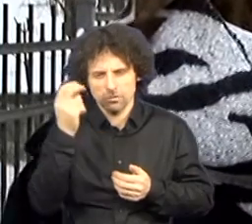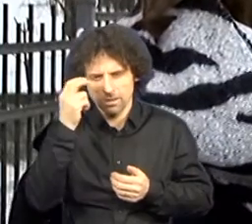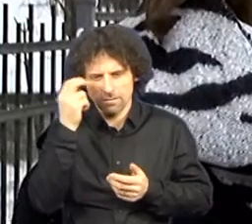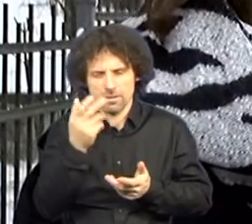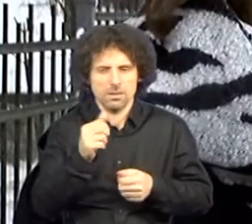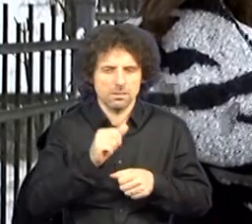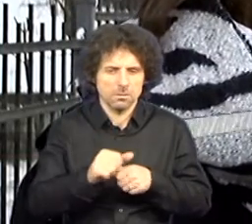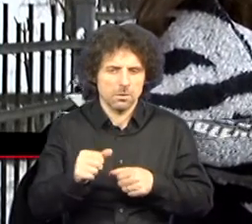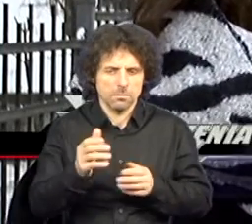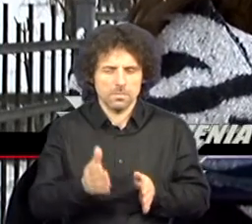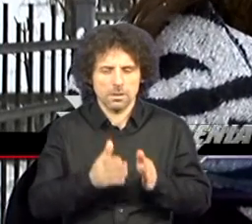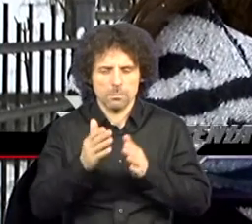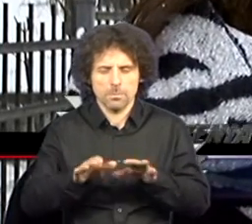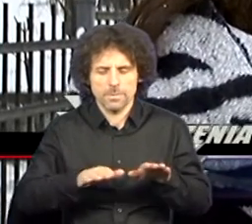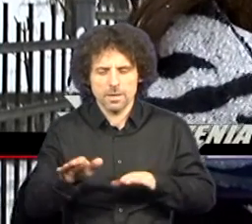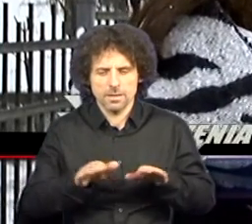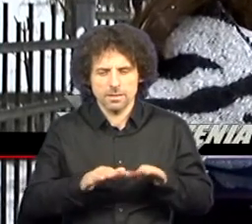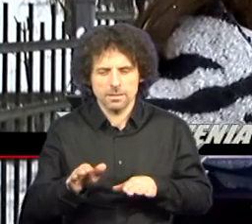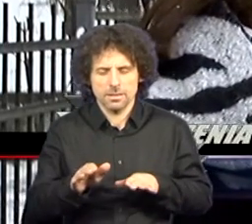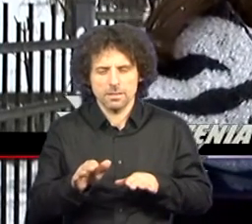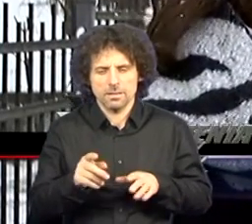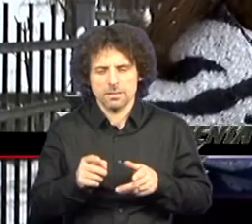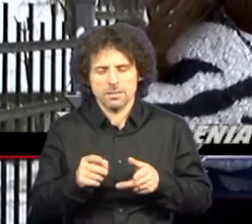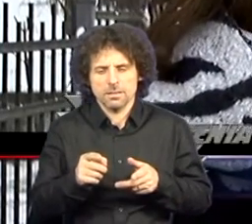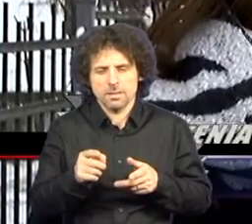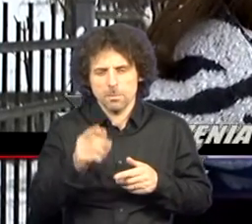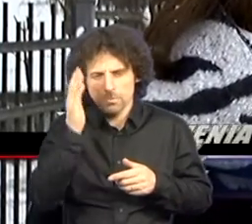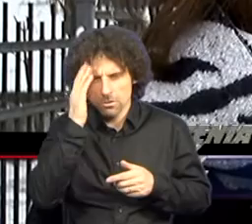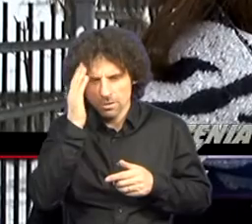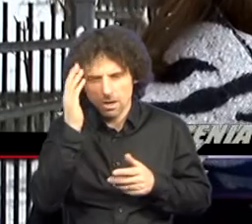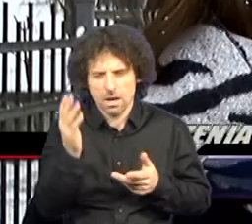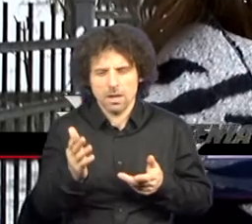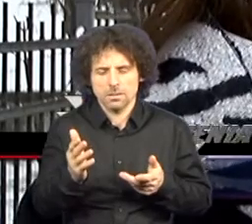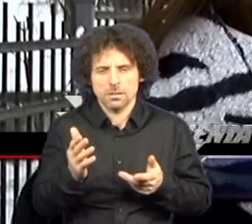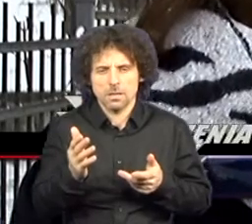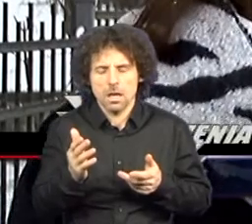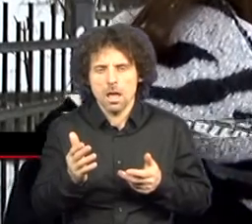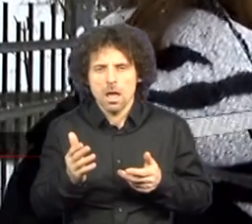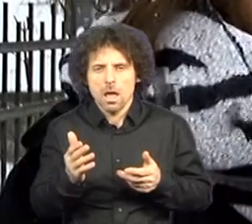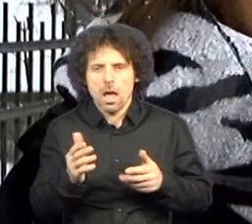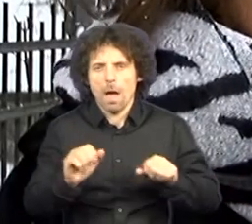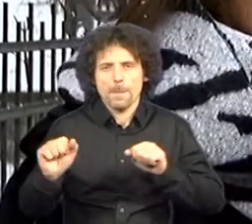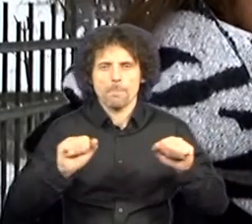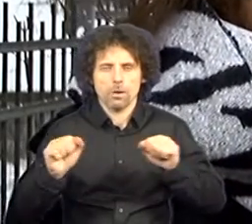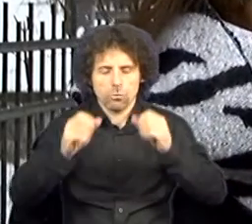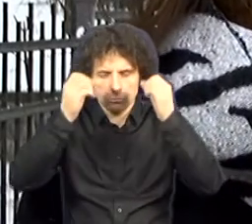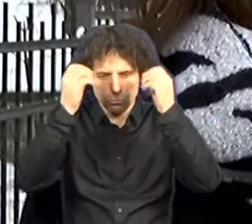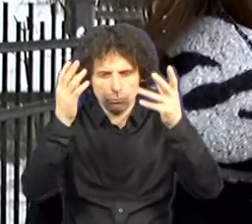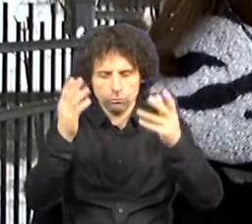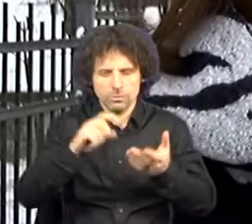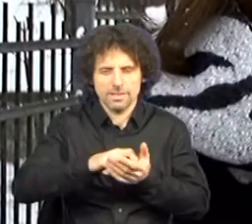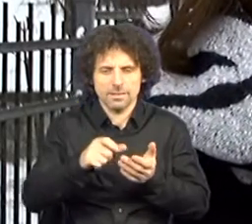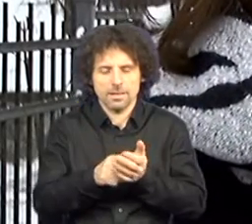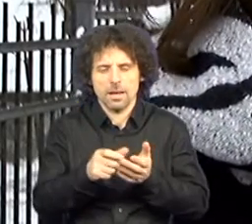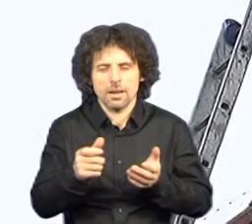Jesteśmy szczęśliwi, że będzie kolejne miejsce, z którego będą mogli skorzystać mieszkańcy oraz animatorzy kultury. Sala będzie posiadała swoją